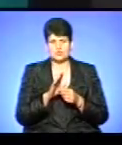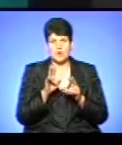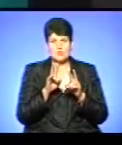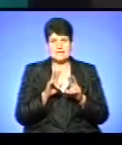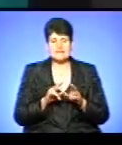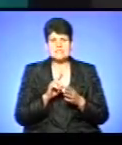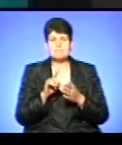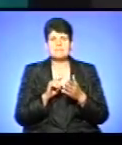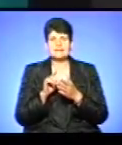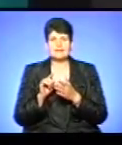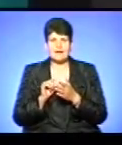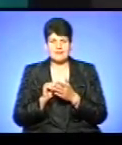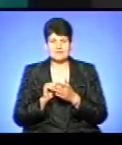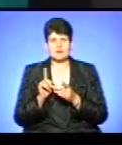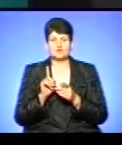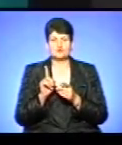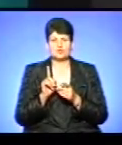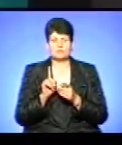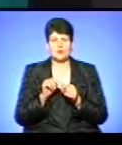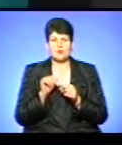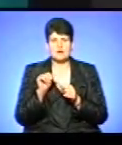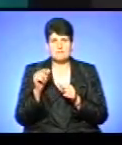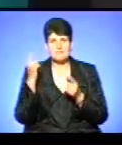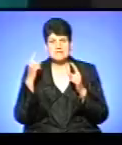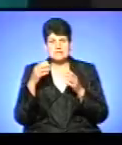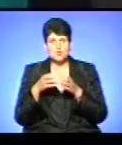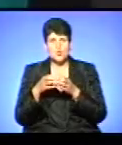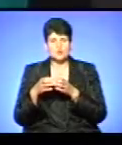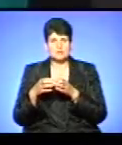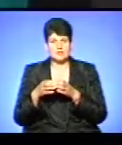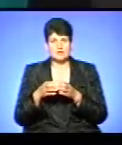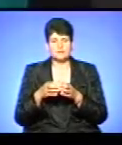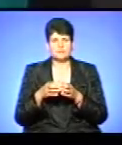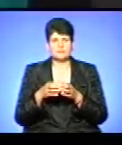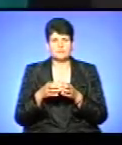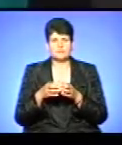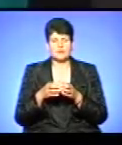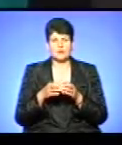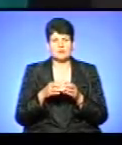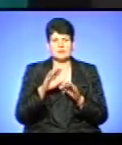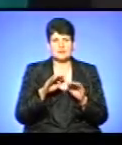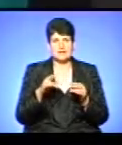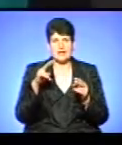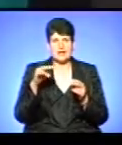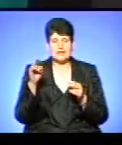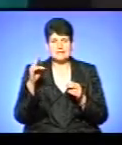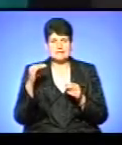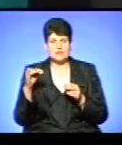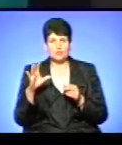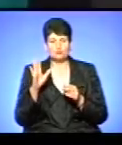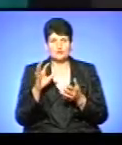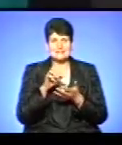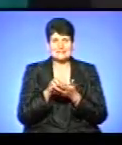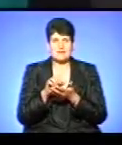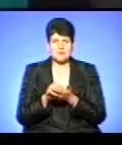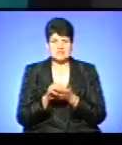розглядається питання, що деякі мистецькі гуртки, учні ліцею, школи мистецтв будуть